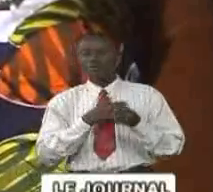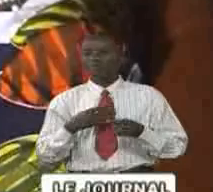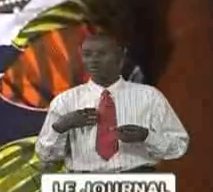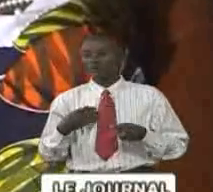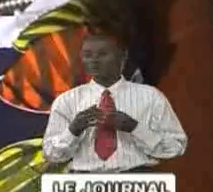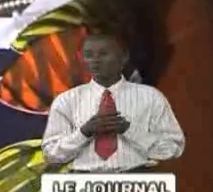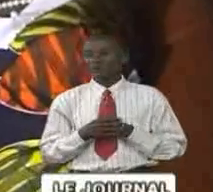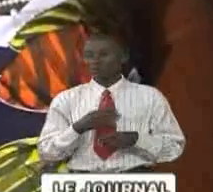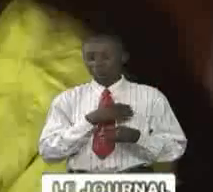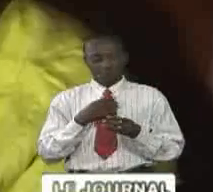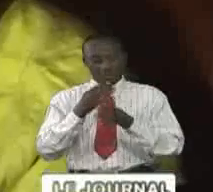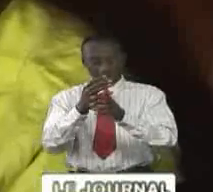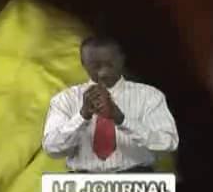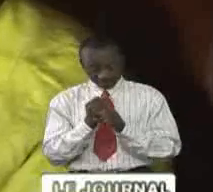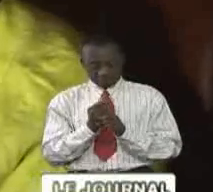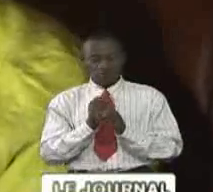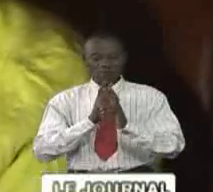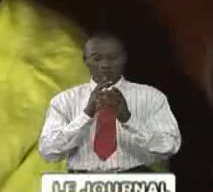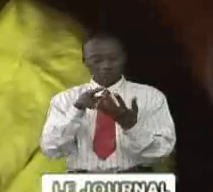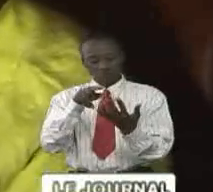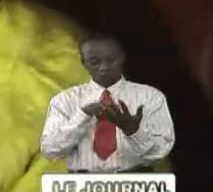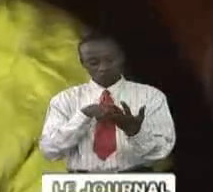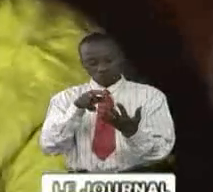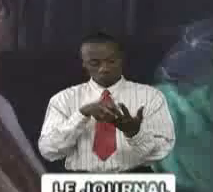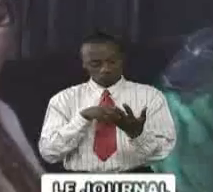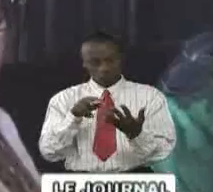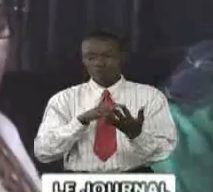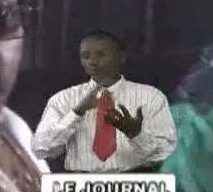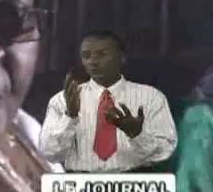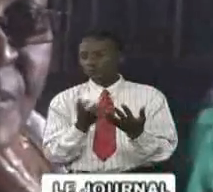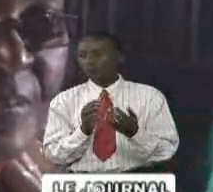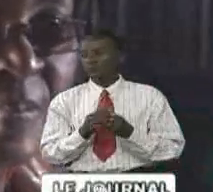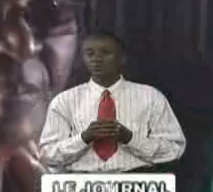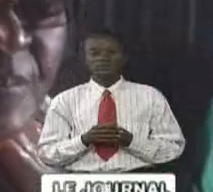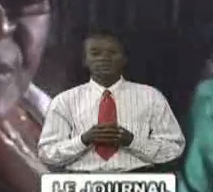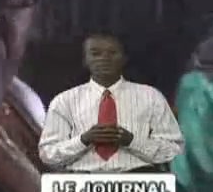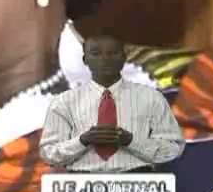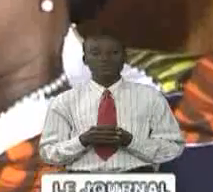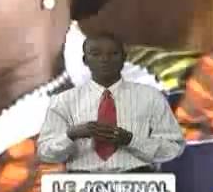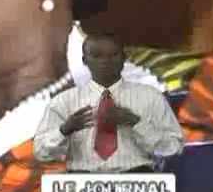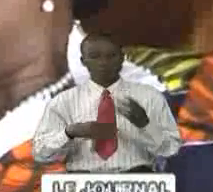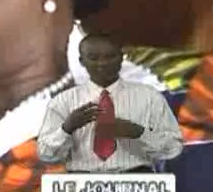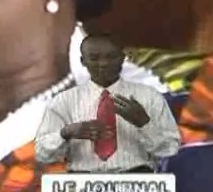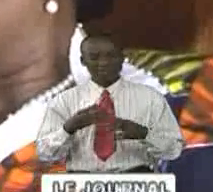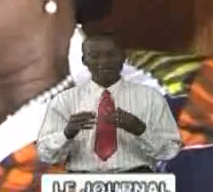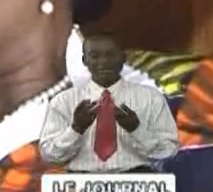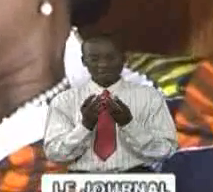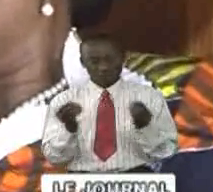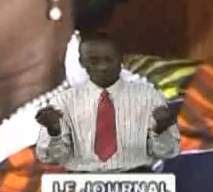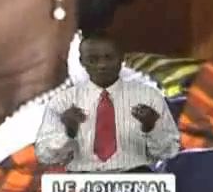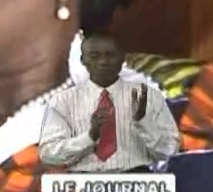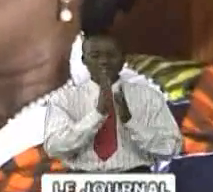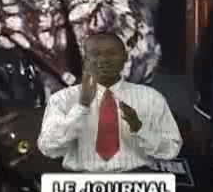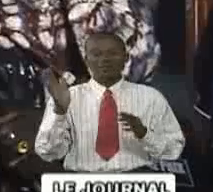de leurs analyses et préoccupations issues des accords de paix. Faciliter la mise en œuvre de la résolution 1325 paix-sécurité. Ces femmes